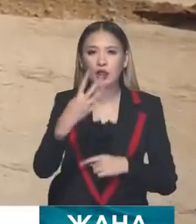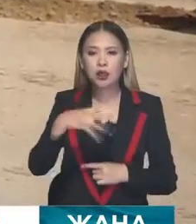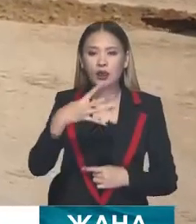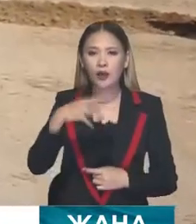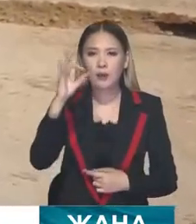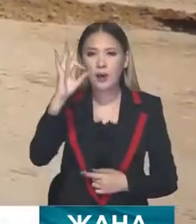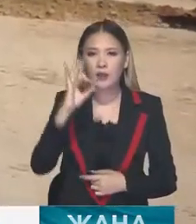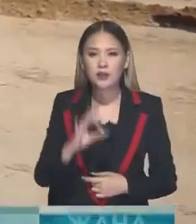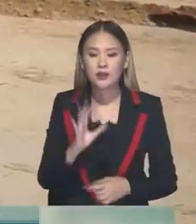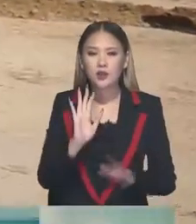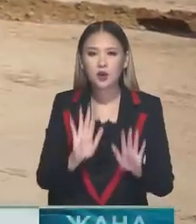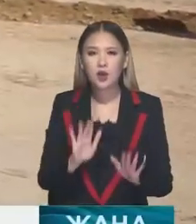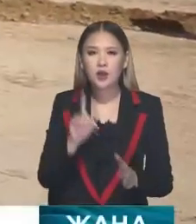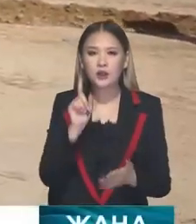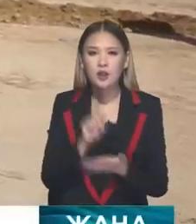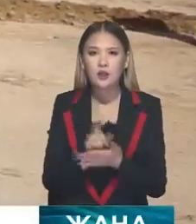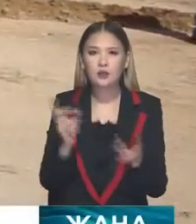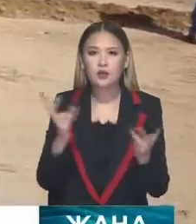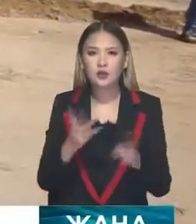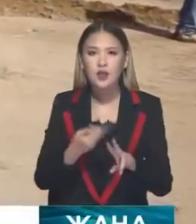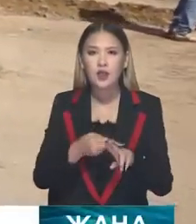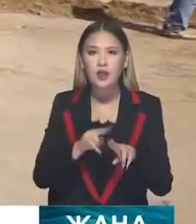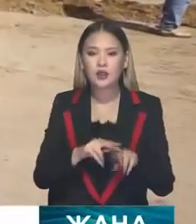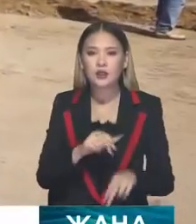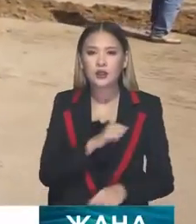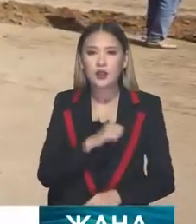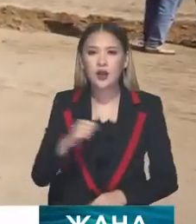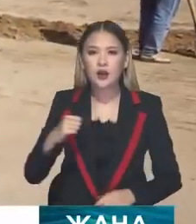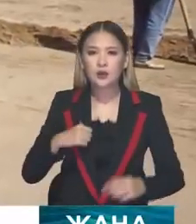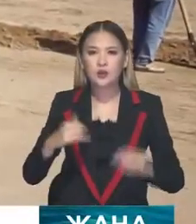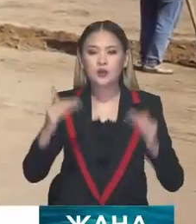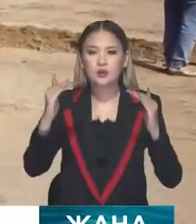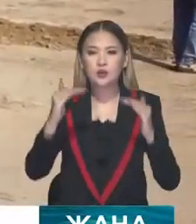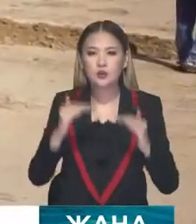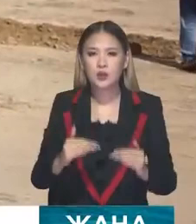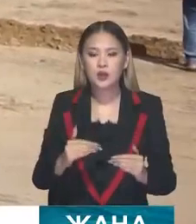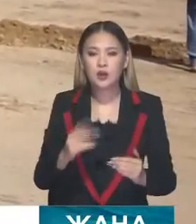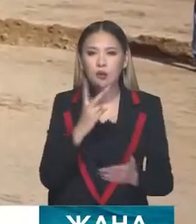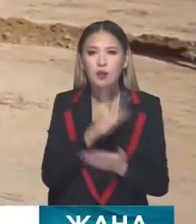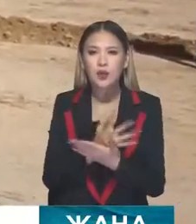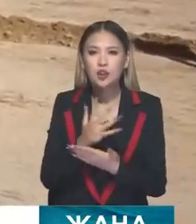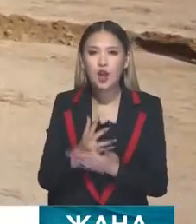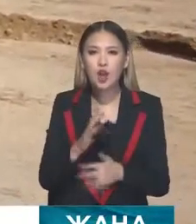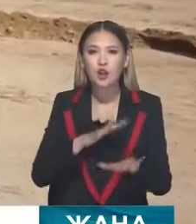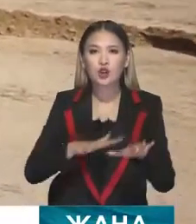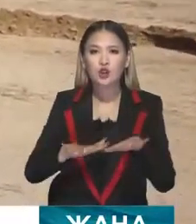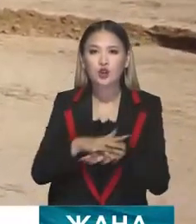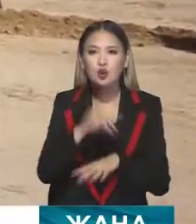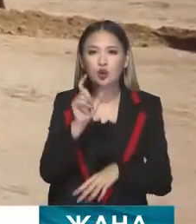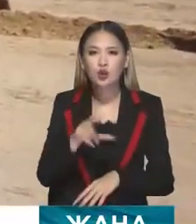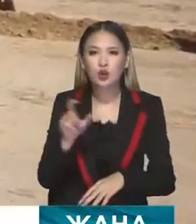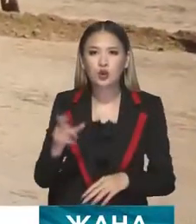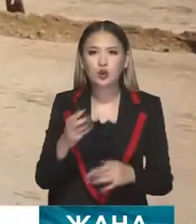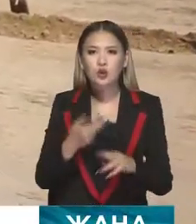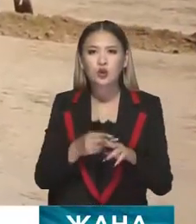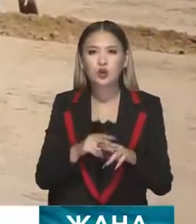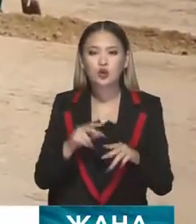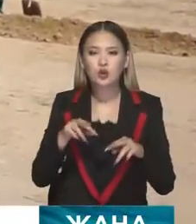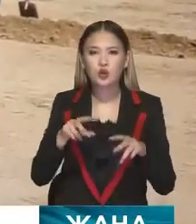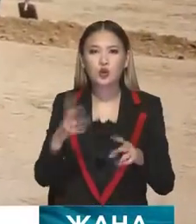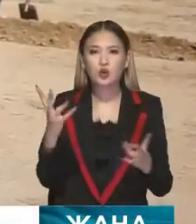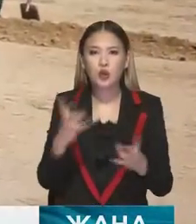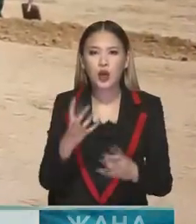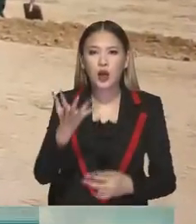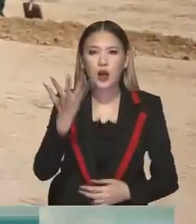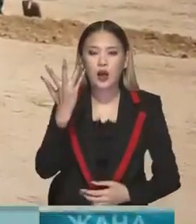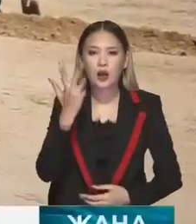ғана шамамен талапқа сай, ал бұл ең төменгі көрсеткіш. Ал жұрт қашанға жолсыз жолмен жүруі керек?